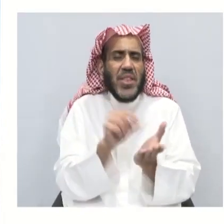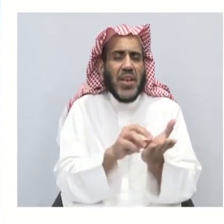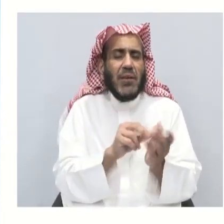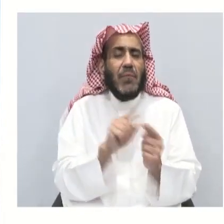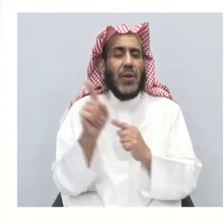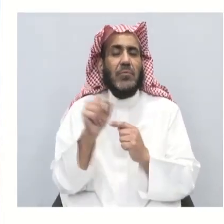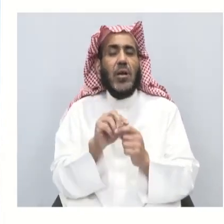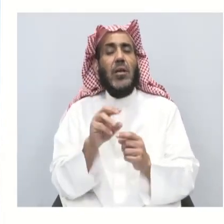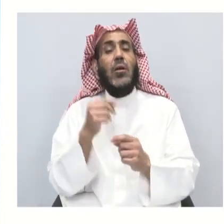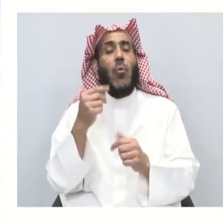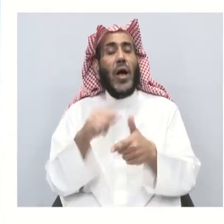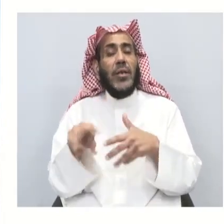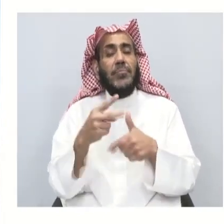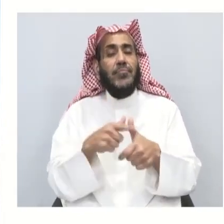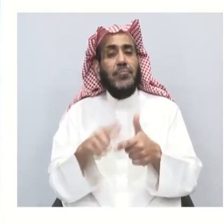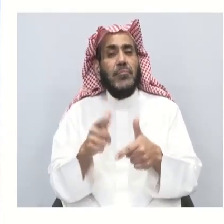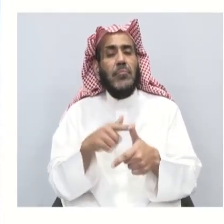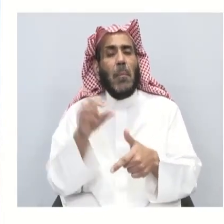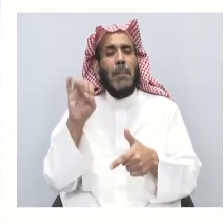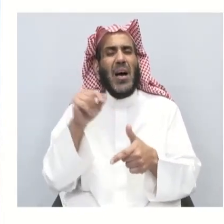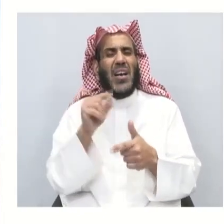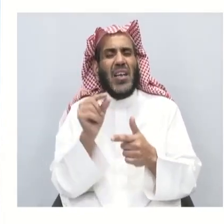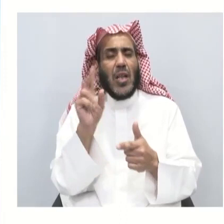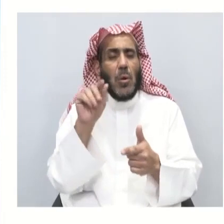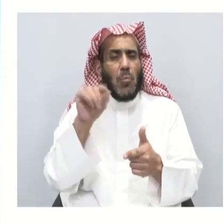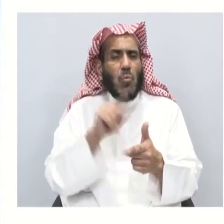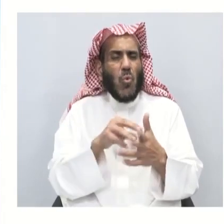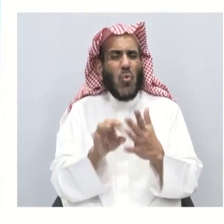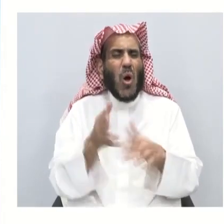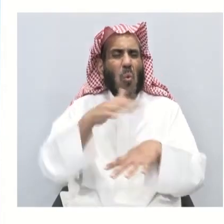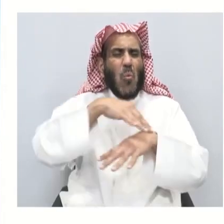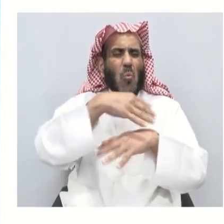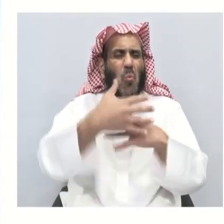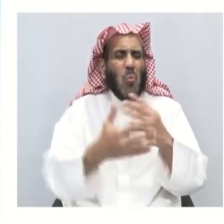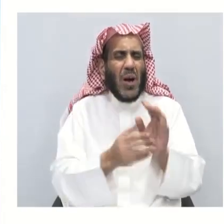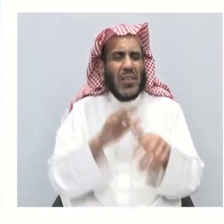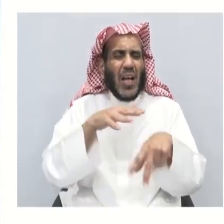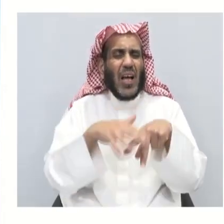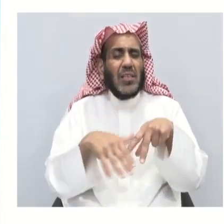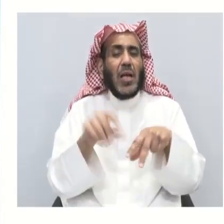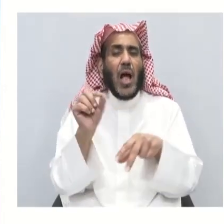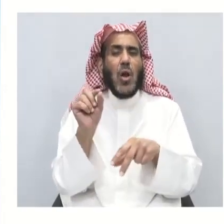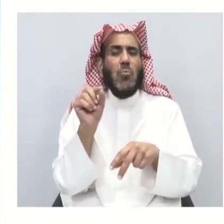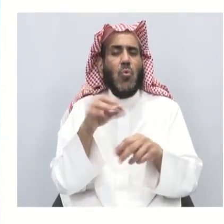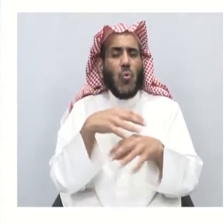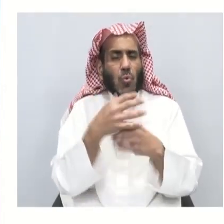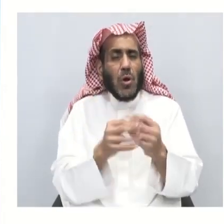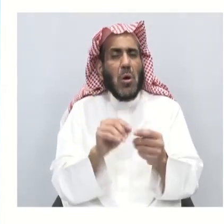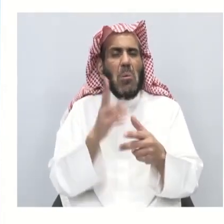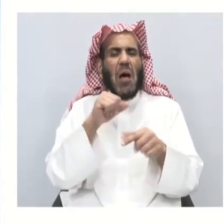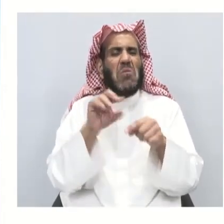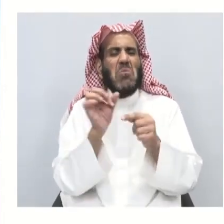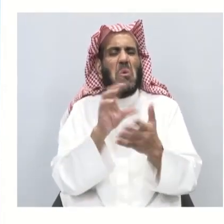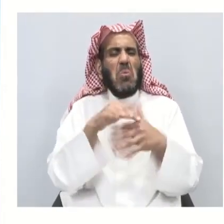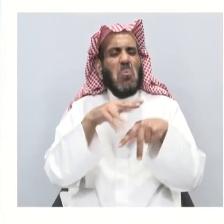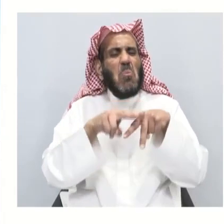أيضا نوعين، معرات البذور أو مغطات البذور. معرات البذور